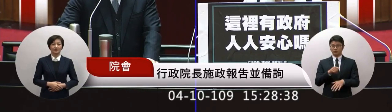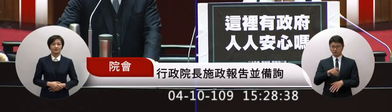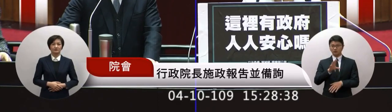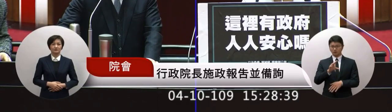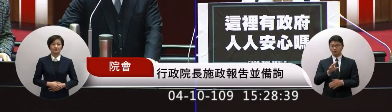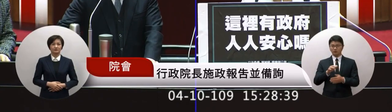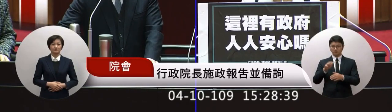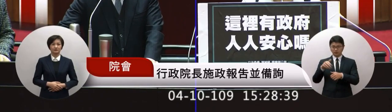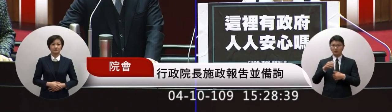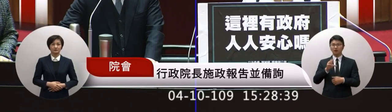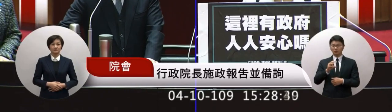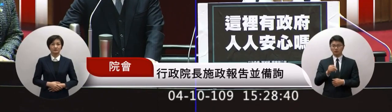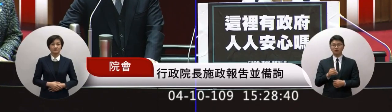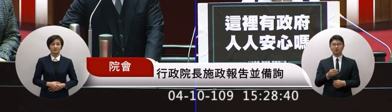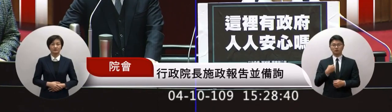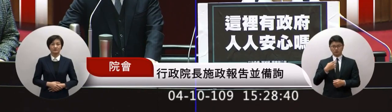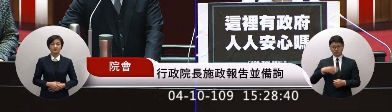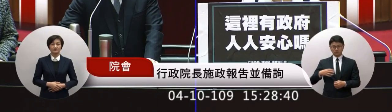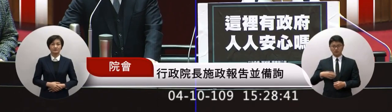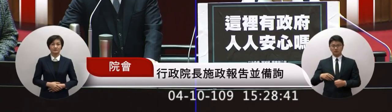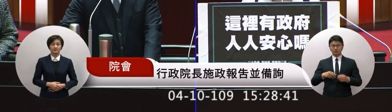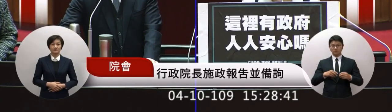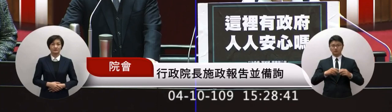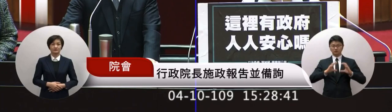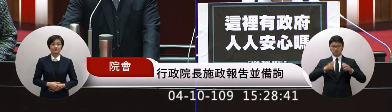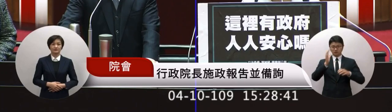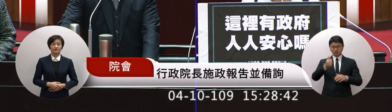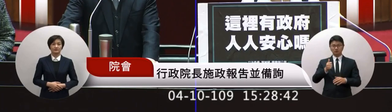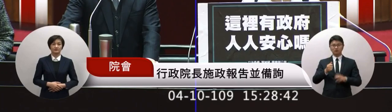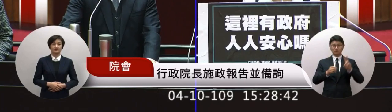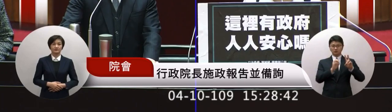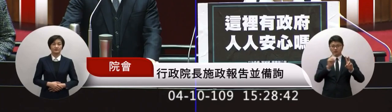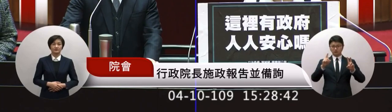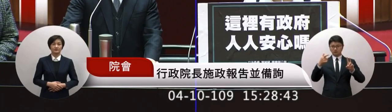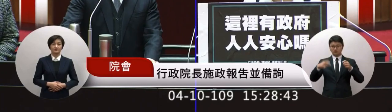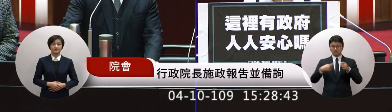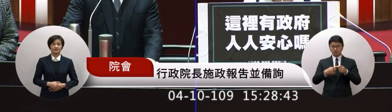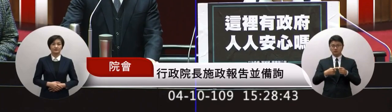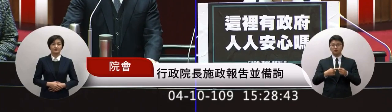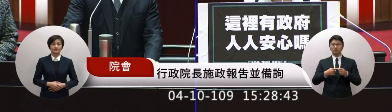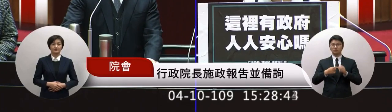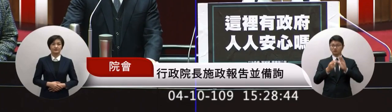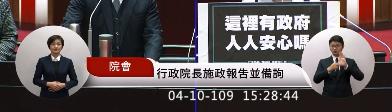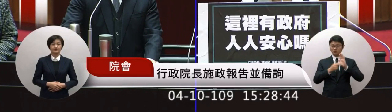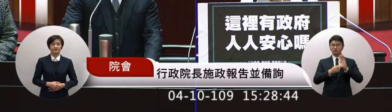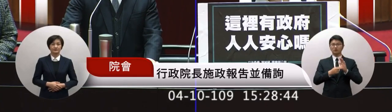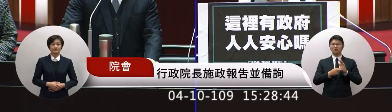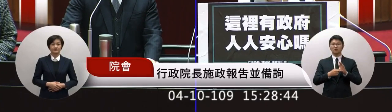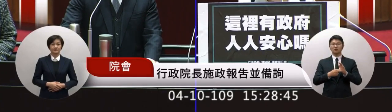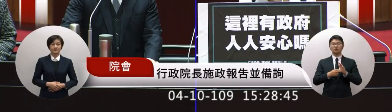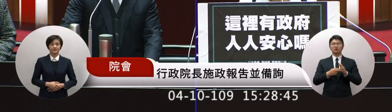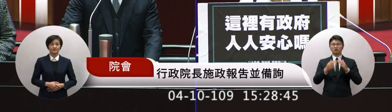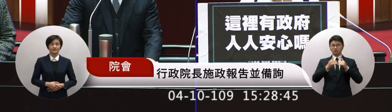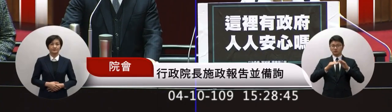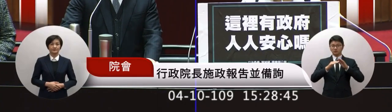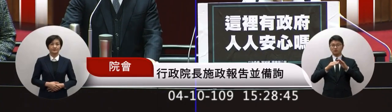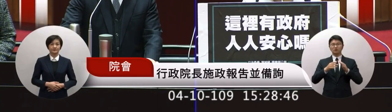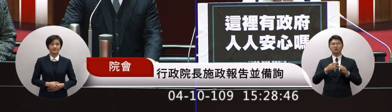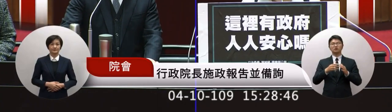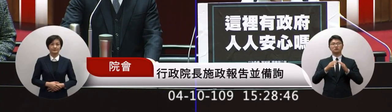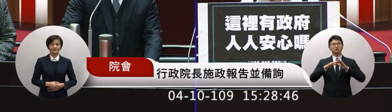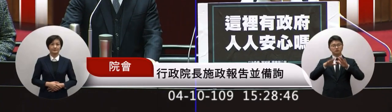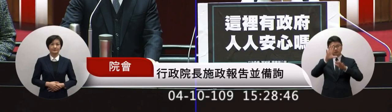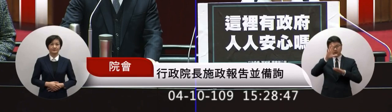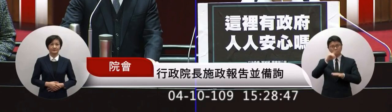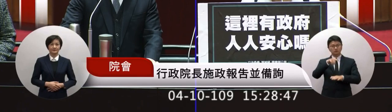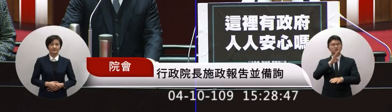道，总统在2016年就讲过，劳工是民进党心中最软的一块。去年